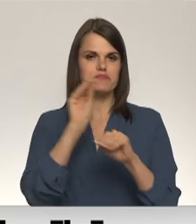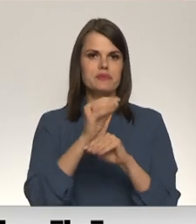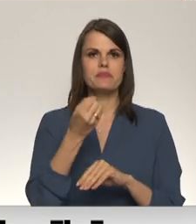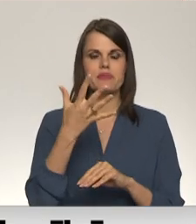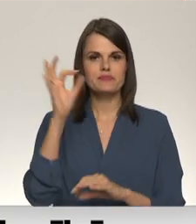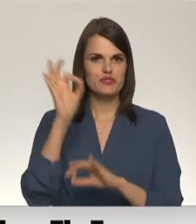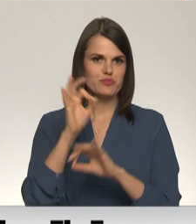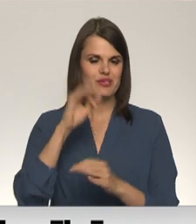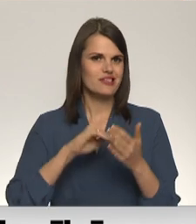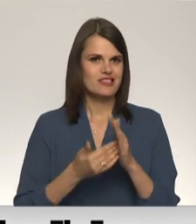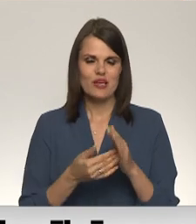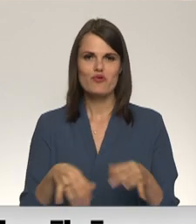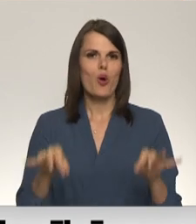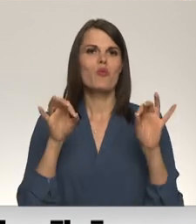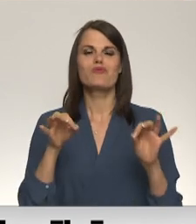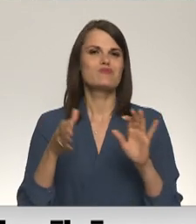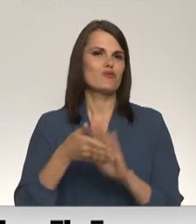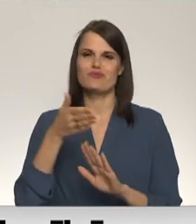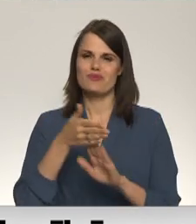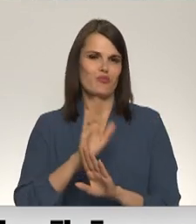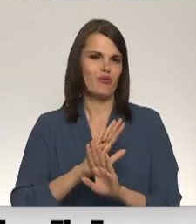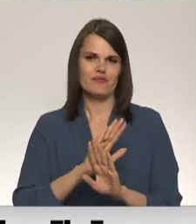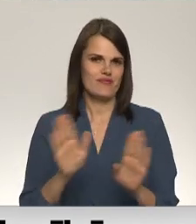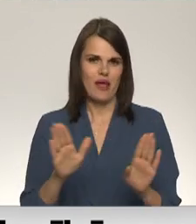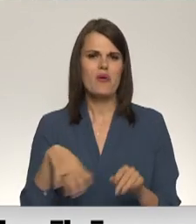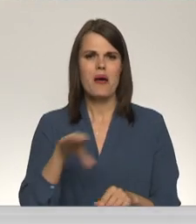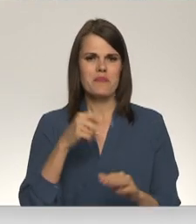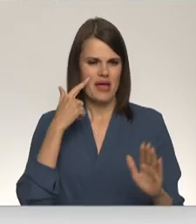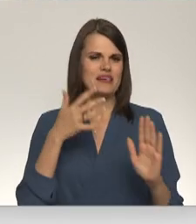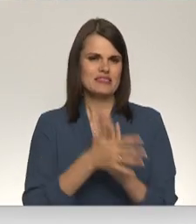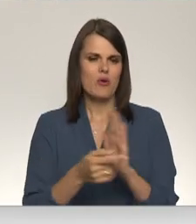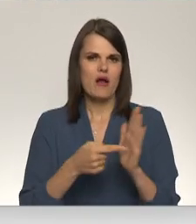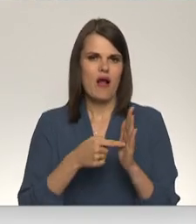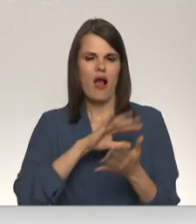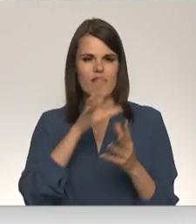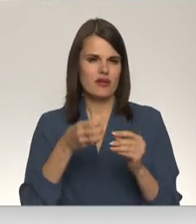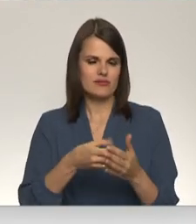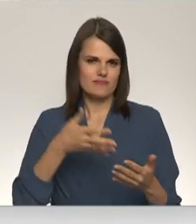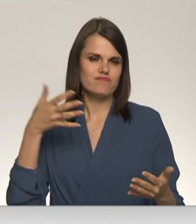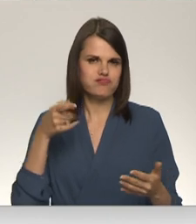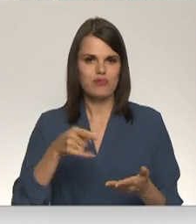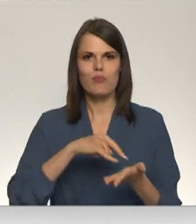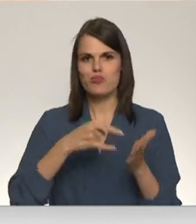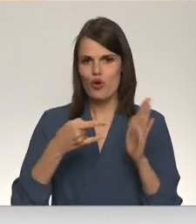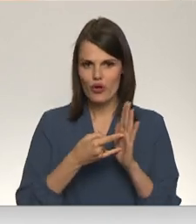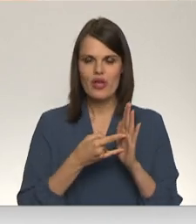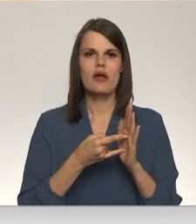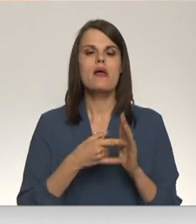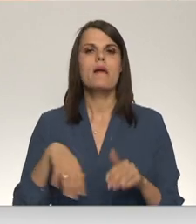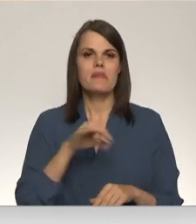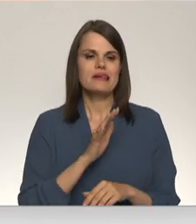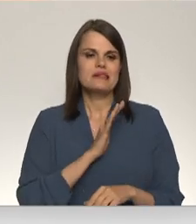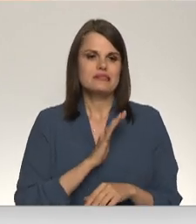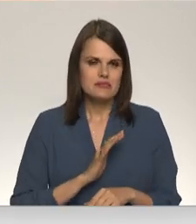15% situāciju būtiski neuzlabos. Mēs saprotam, kādas izmaksas ir šiem projektiem. Esam